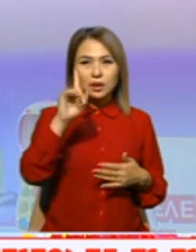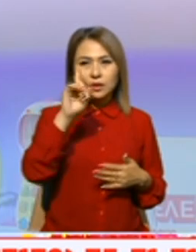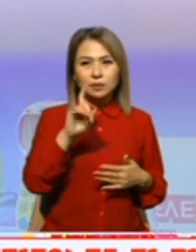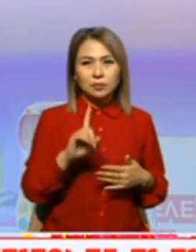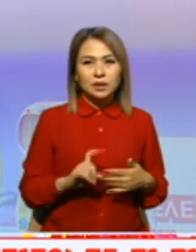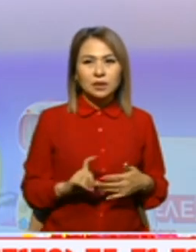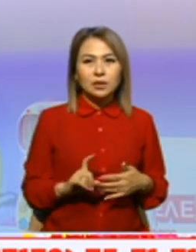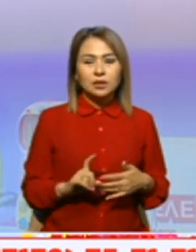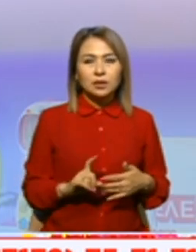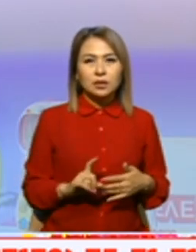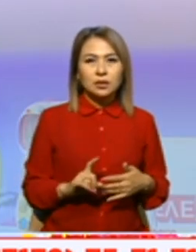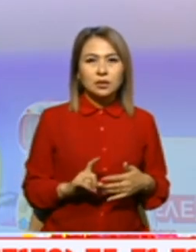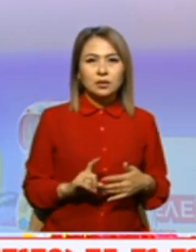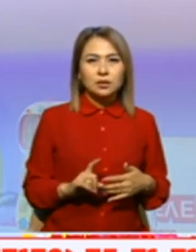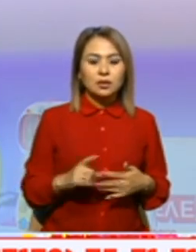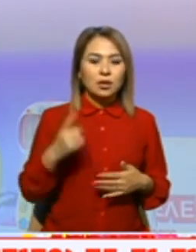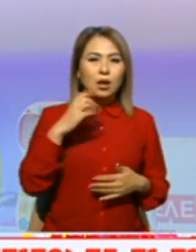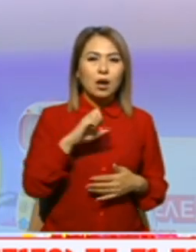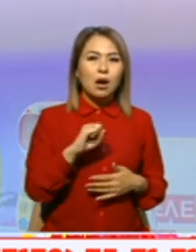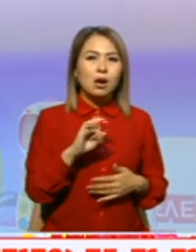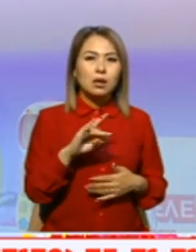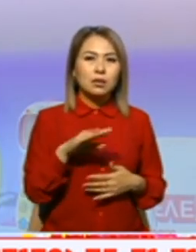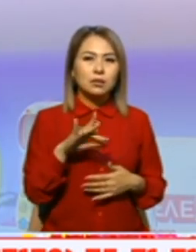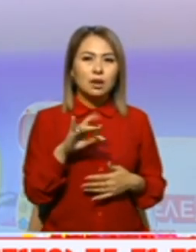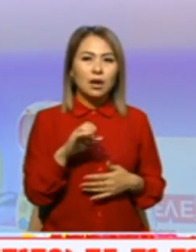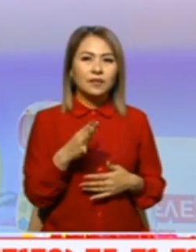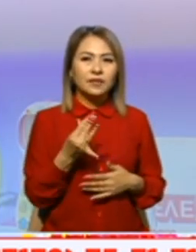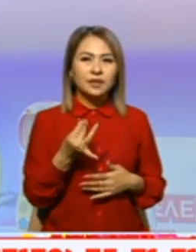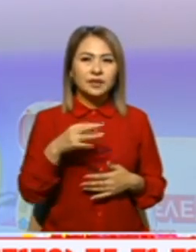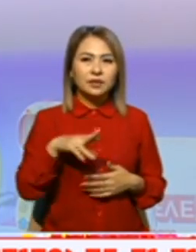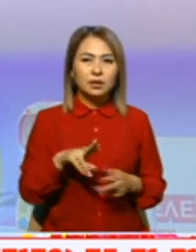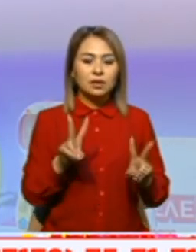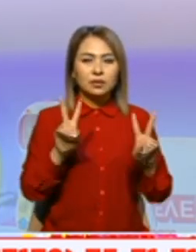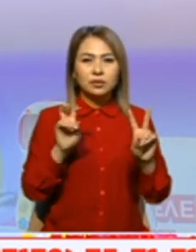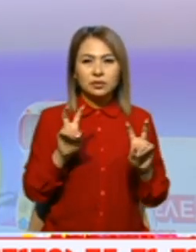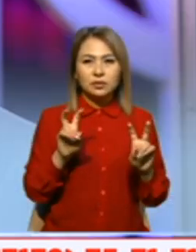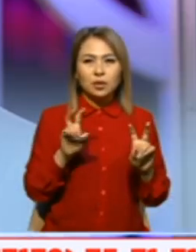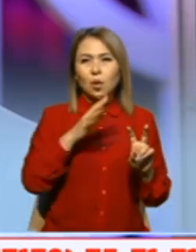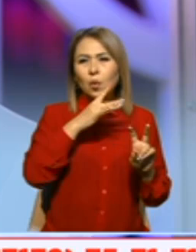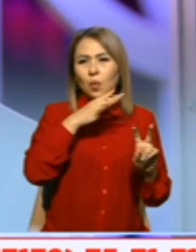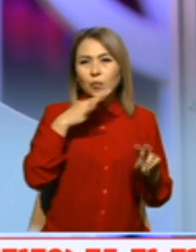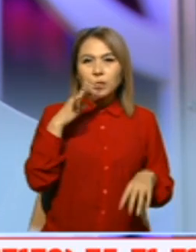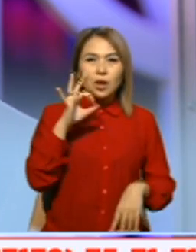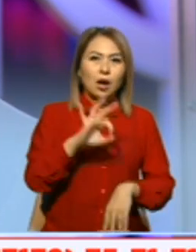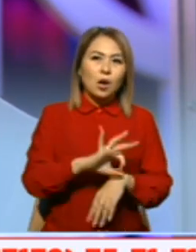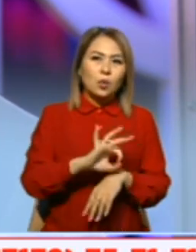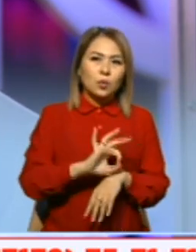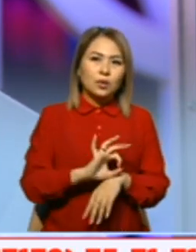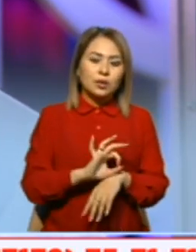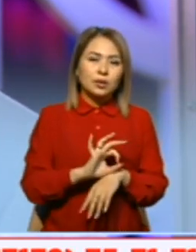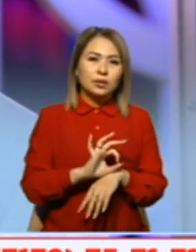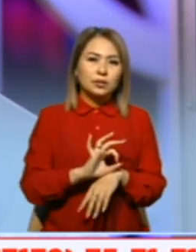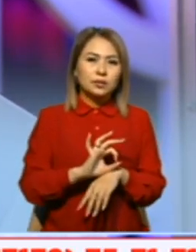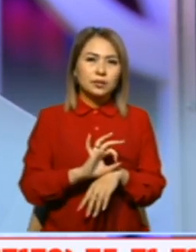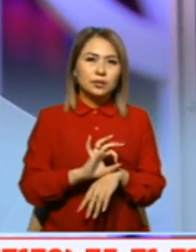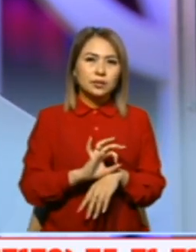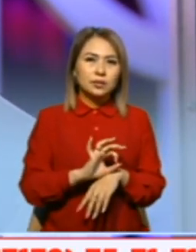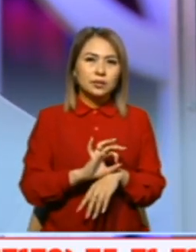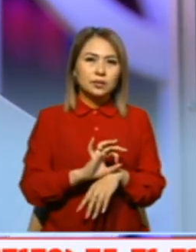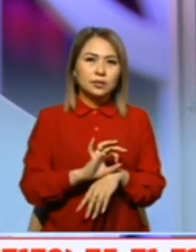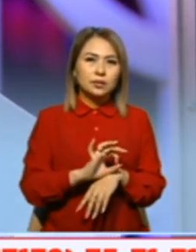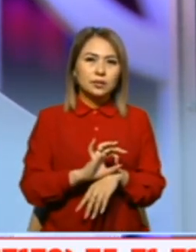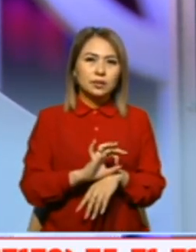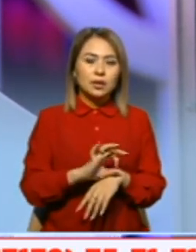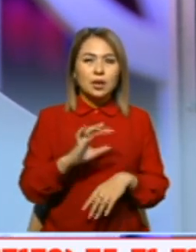спиналды бұлшықеттік атрофия дегенімізде. Одан басқа да көп деген ауруларды, мысалы, ол